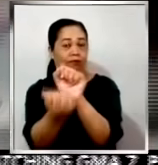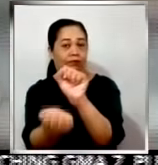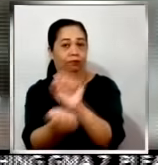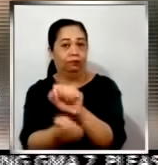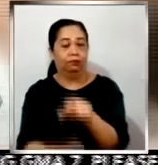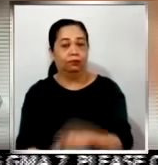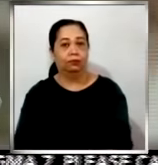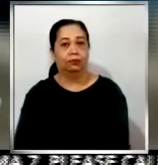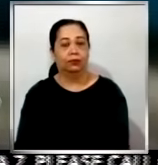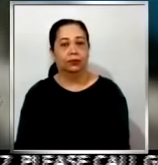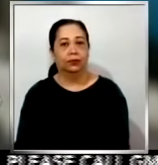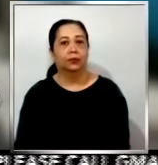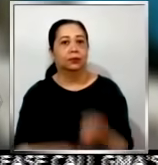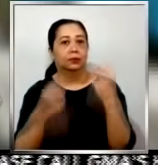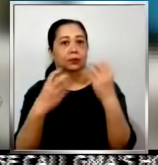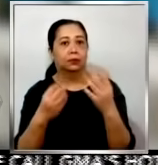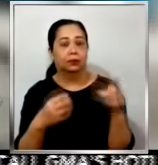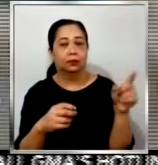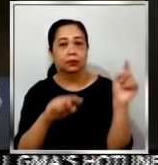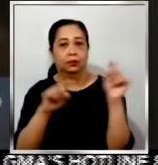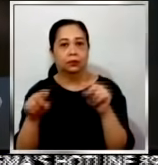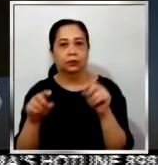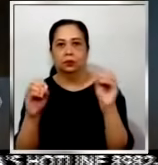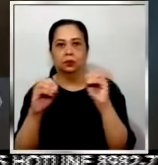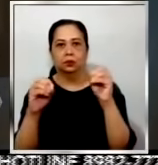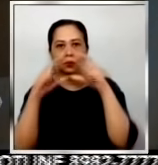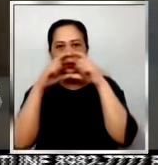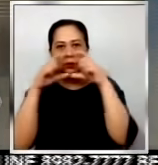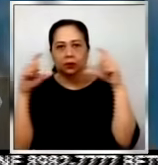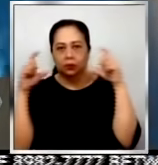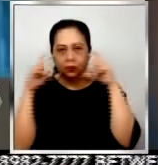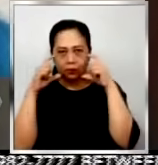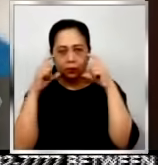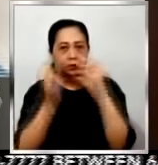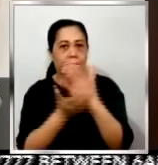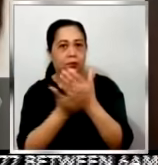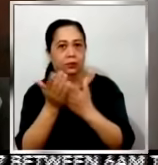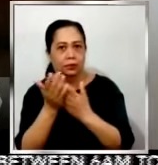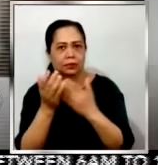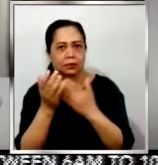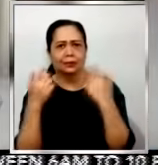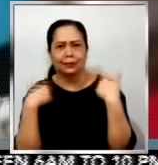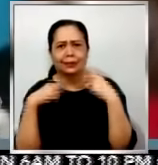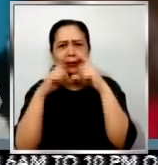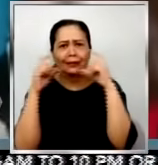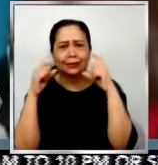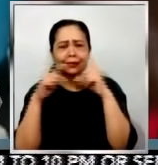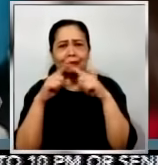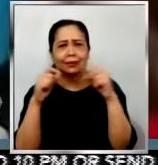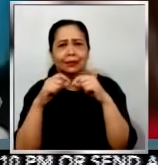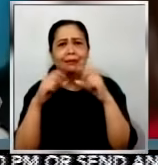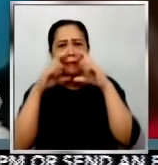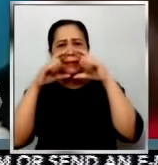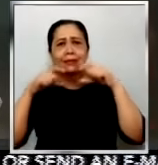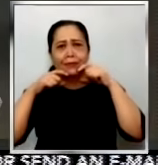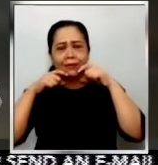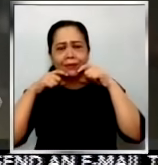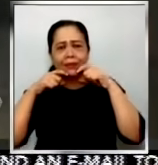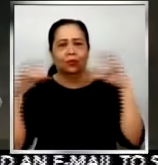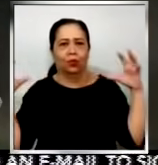Marami sa mga nandito walang suot na face mask. Ang iba may suot nga pero nasa baba naman. Kumpulan ang mga